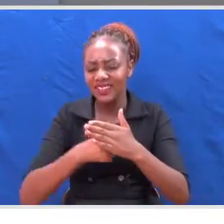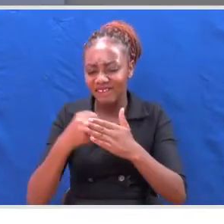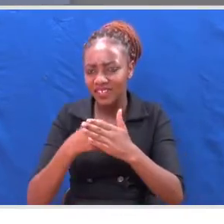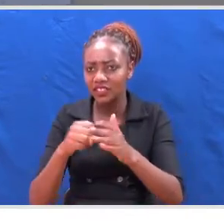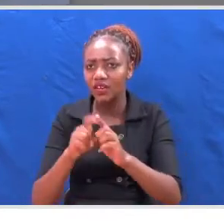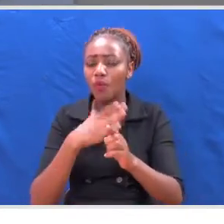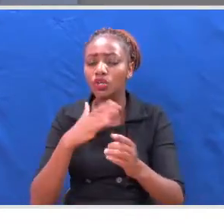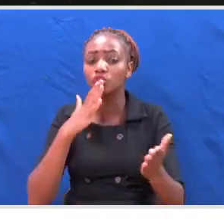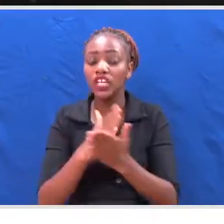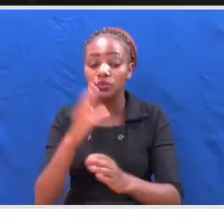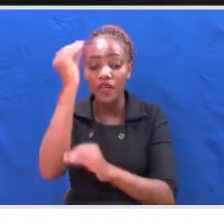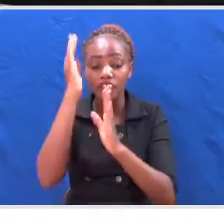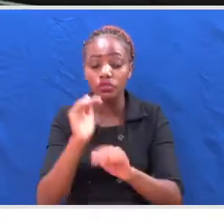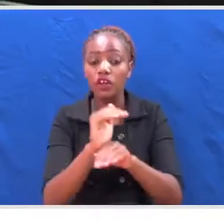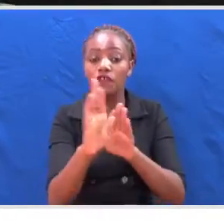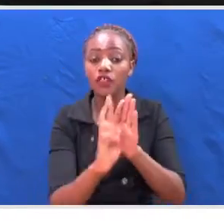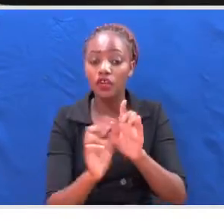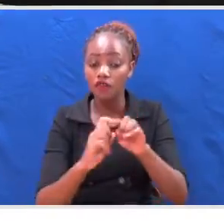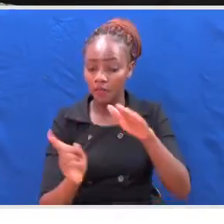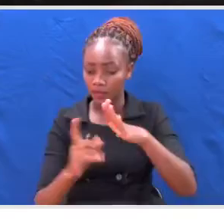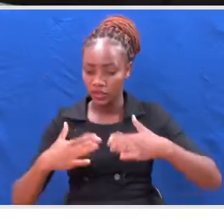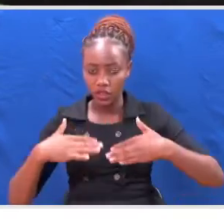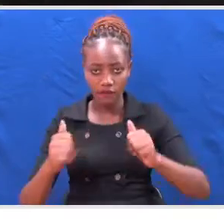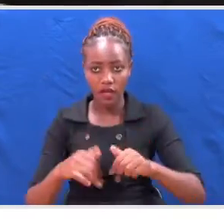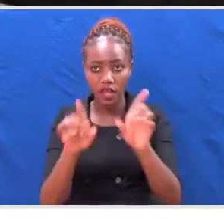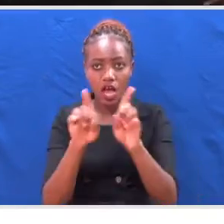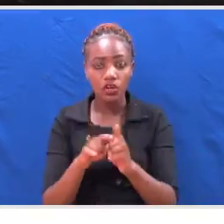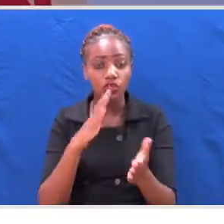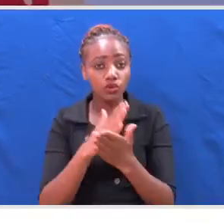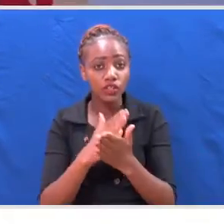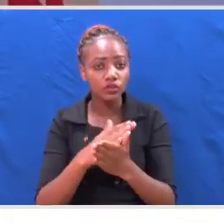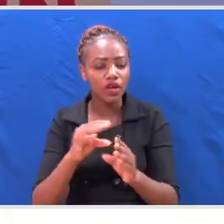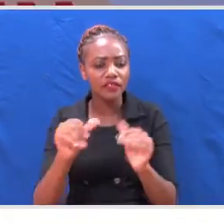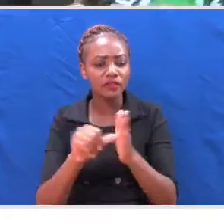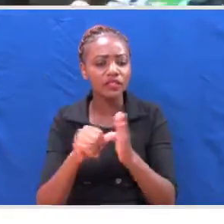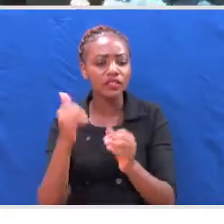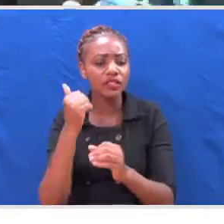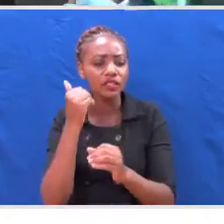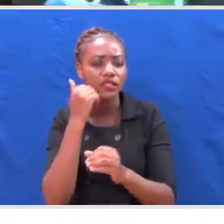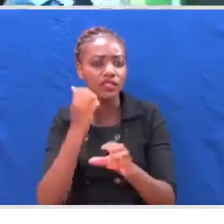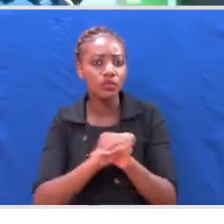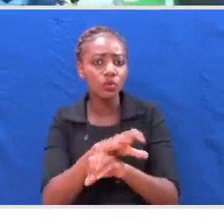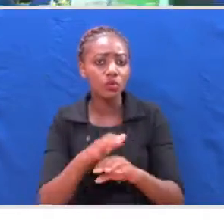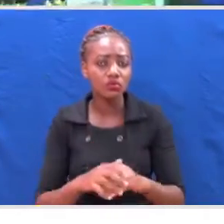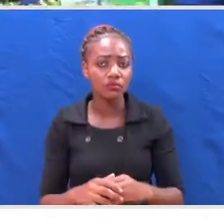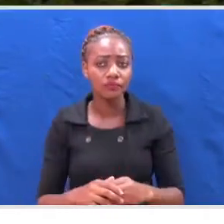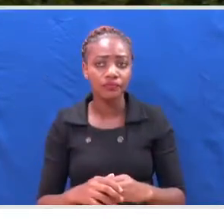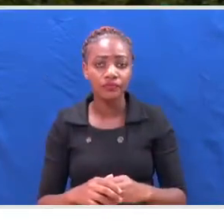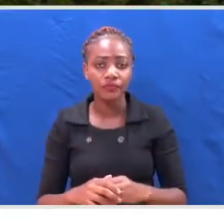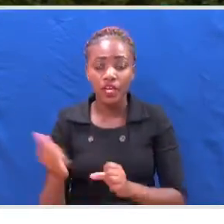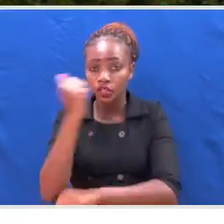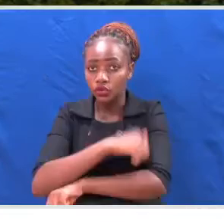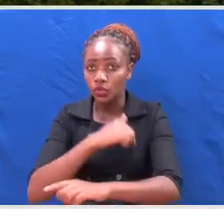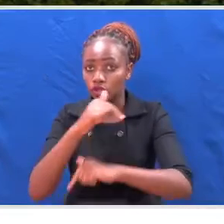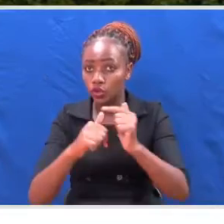kuhakikisha wanafunzi wanazingatia maagizo ya Wizara ya Afya kudhibiti COVID-19. Shule zinaendelea kuweka na